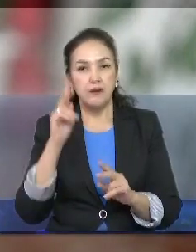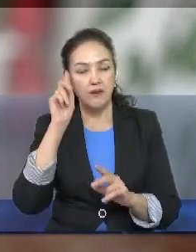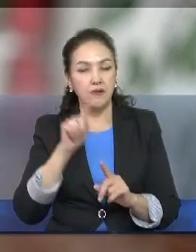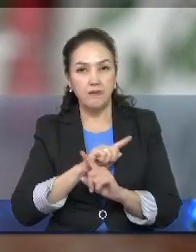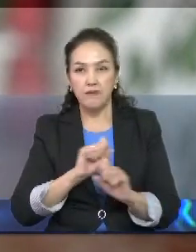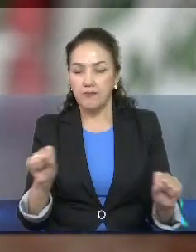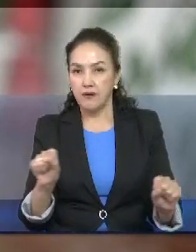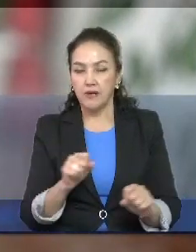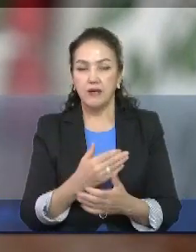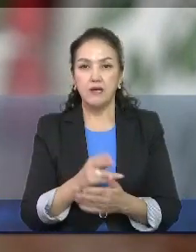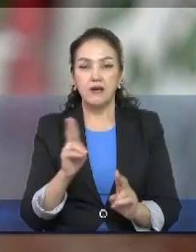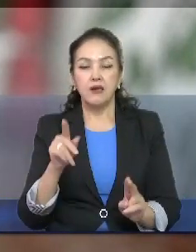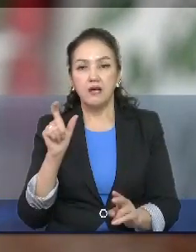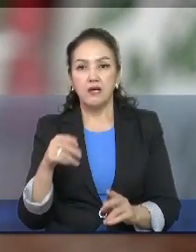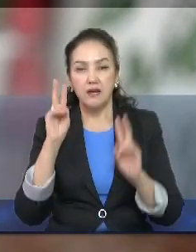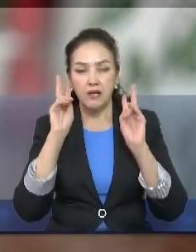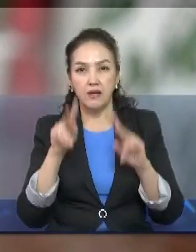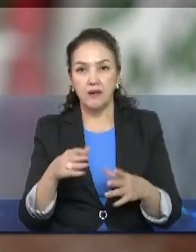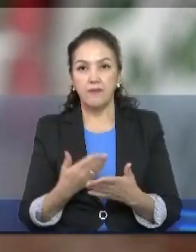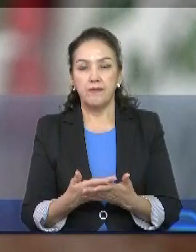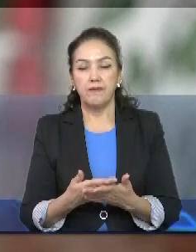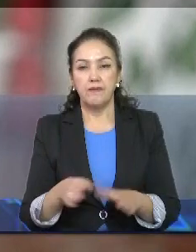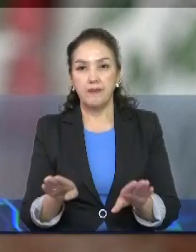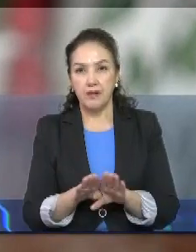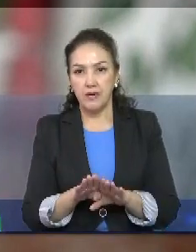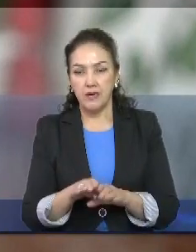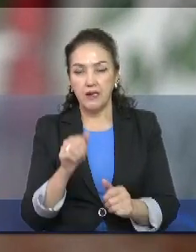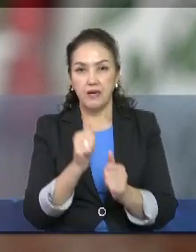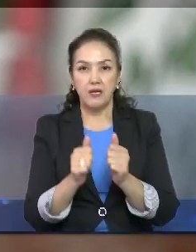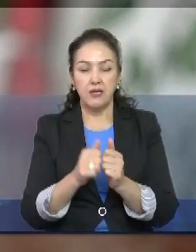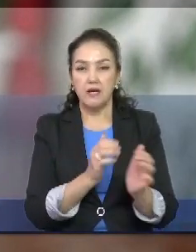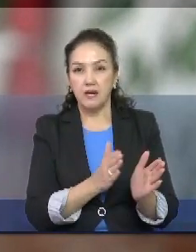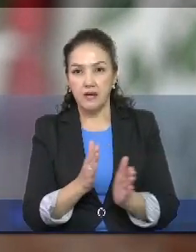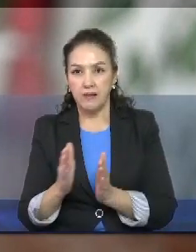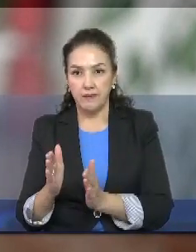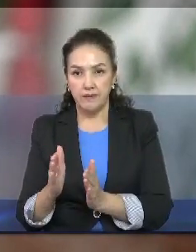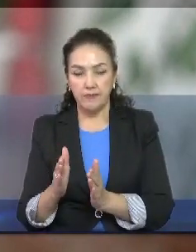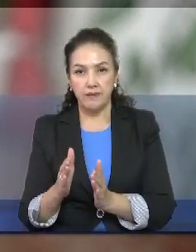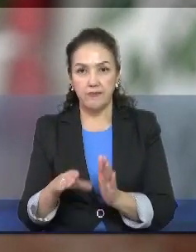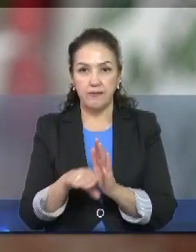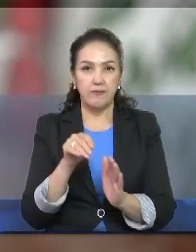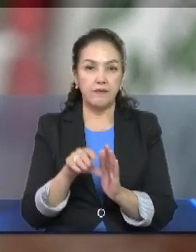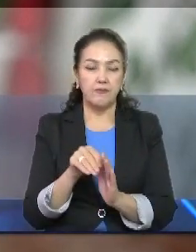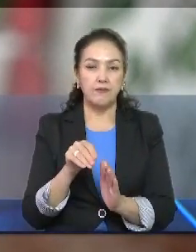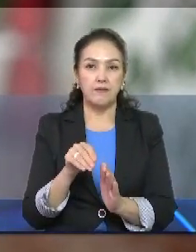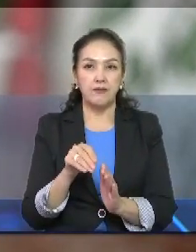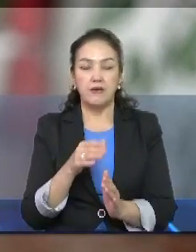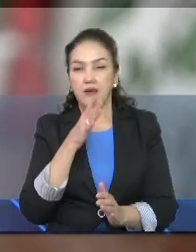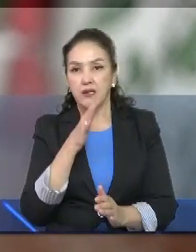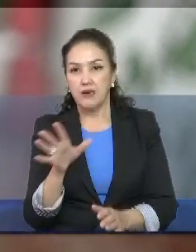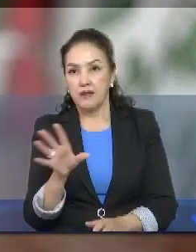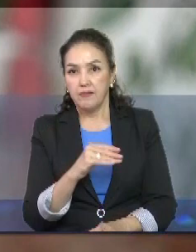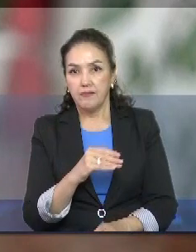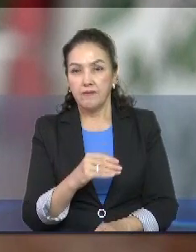болады, яғни ол адамның кім екені белгісіз болады. Сондай ақ әрбір этап, яғни іріктеу жаңағы кезеңдерінің бәрі